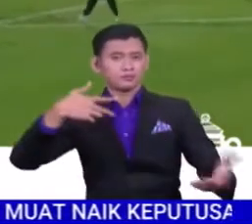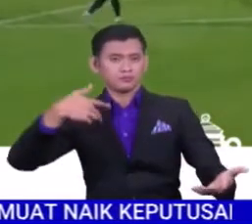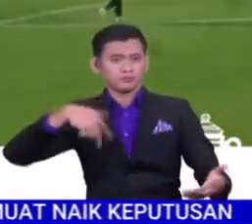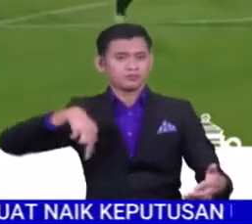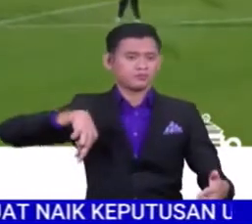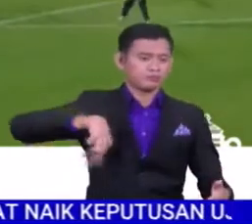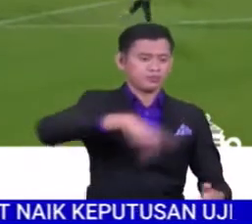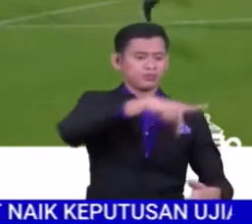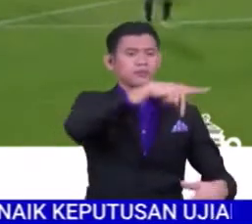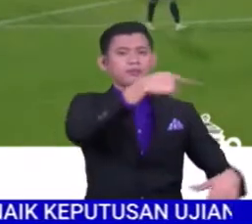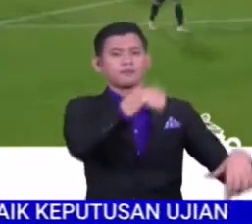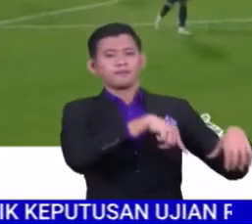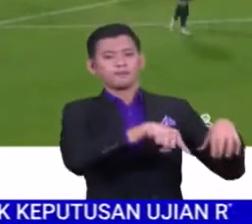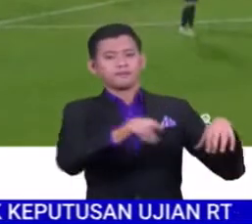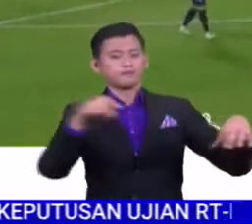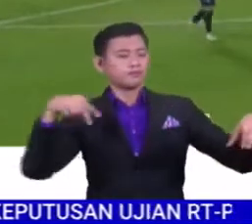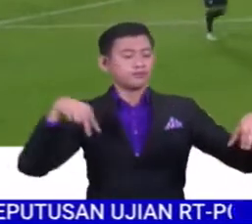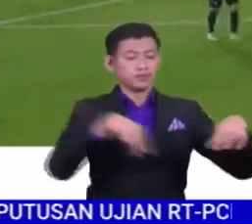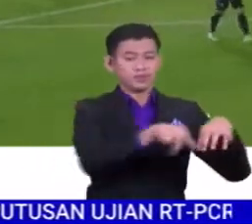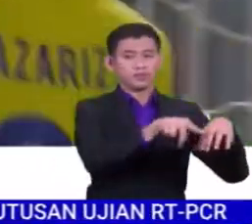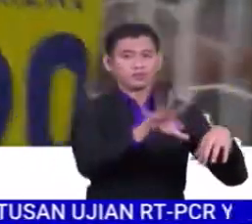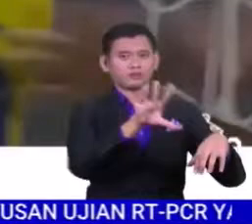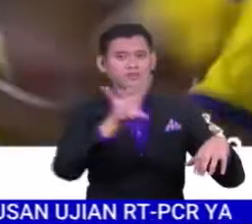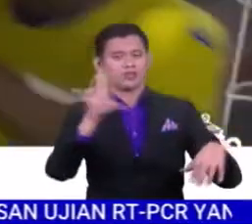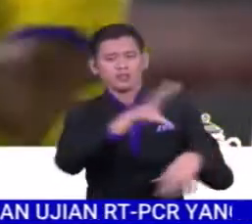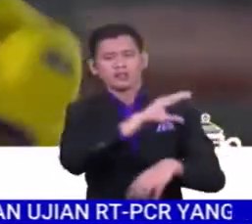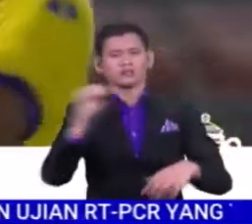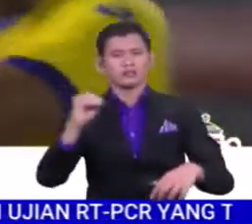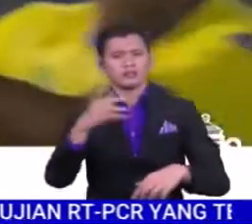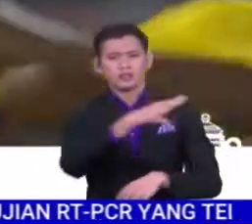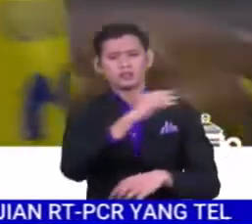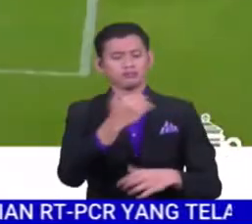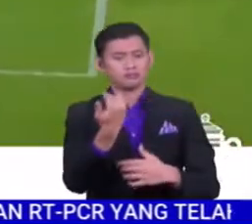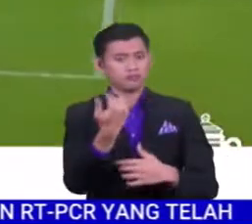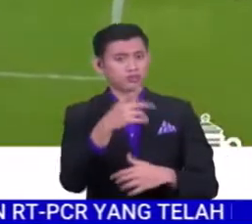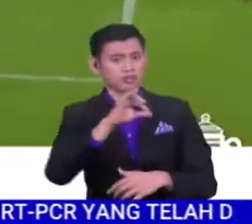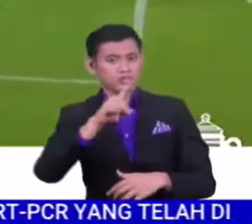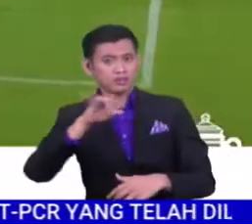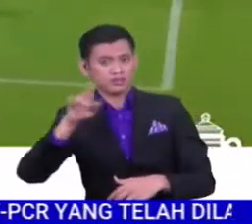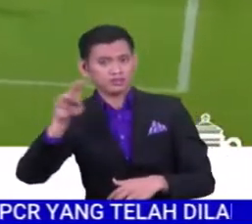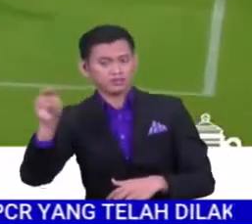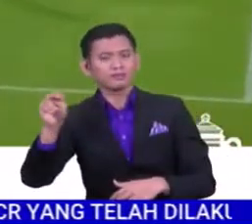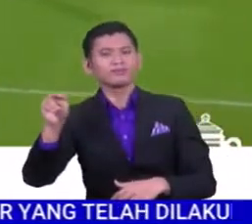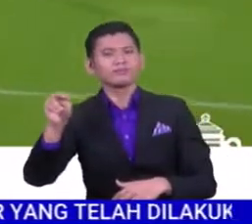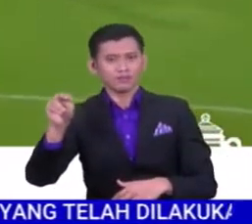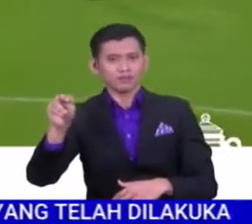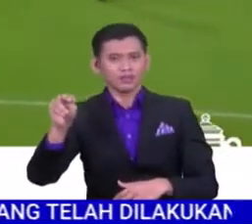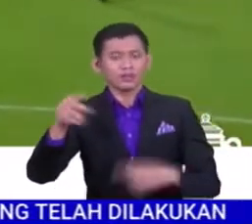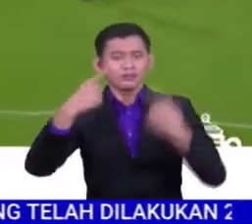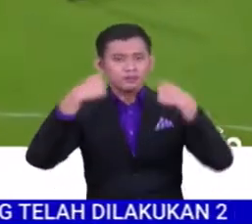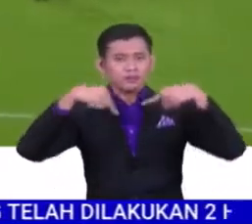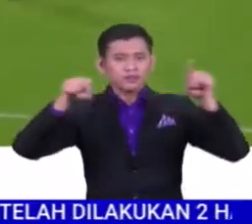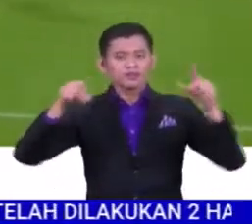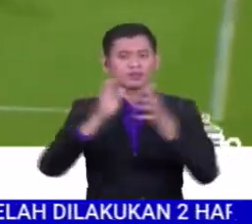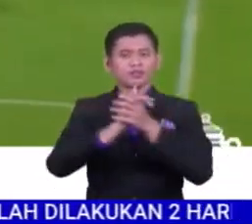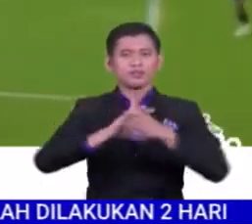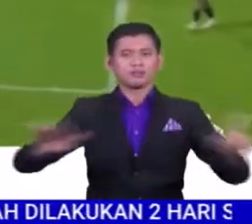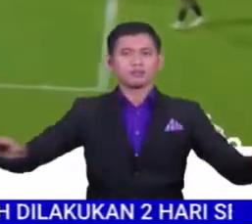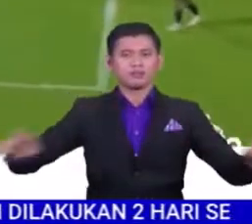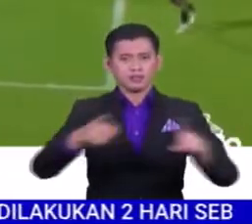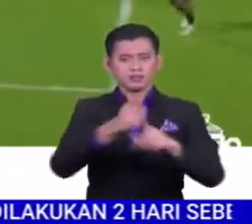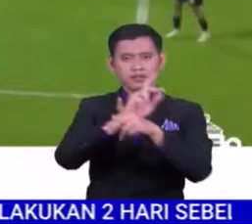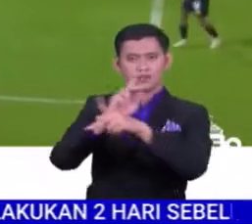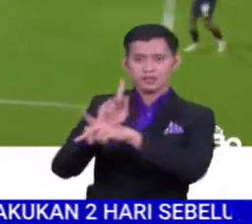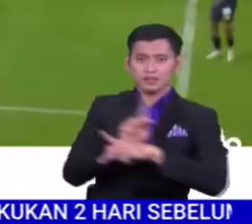minit ke-70. Namun sepakan penyerang import dari Kyrgyzstan, Mirbek Akhmatalif, berjaya diselamatkan penjaga gol